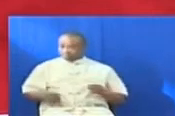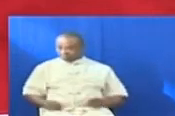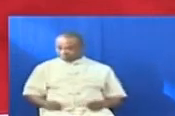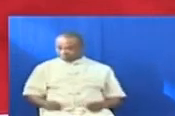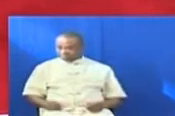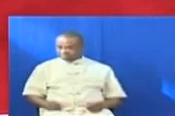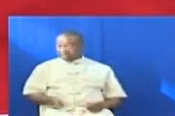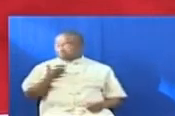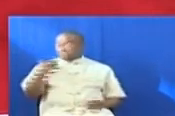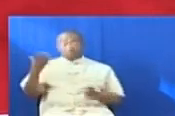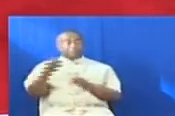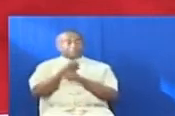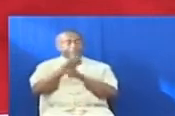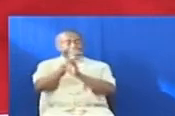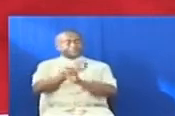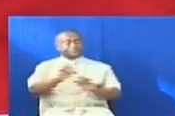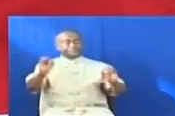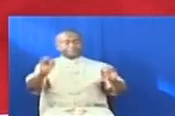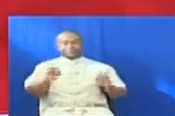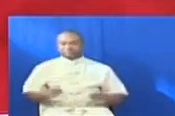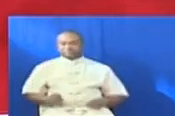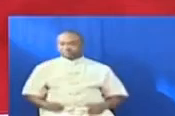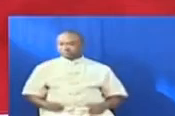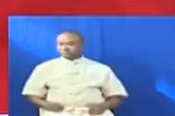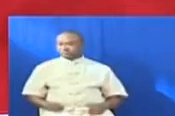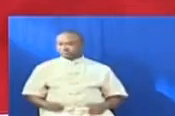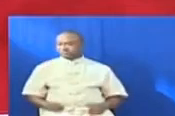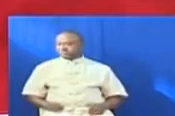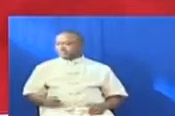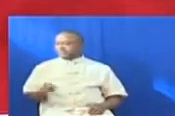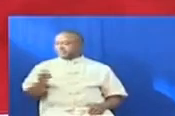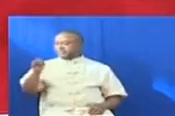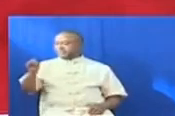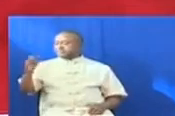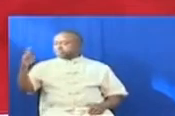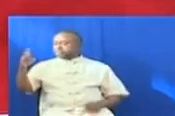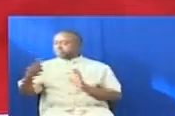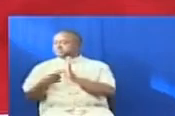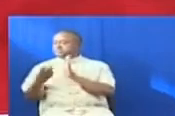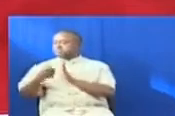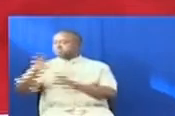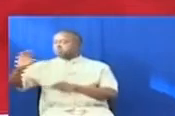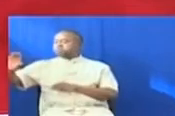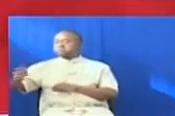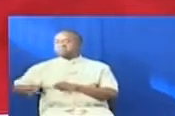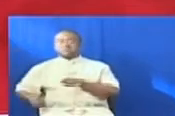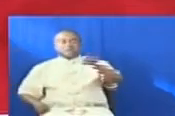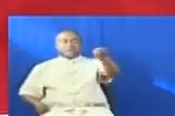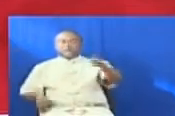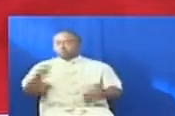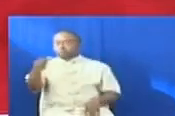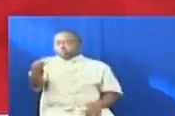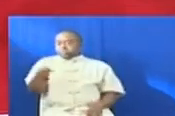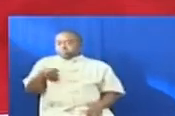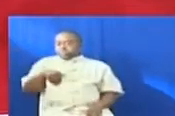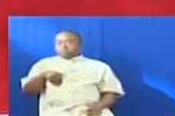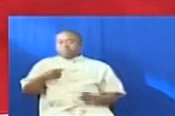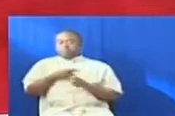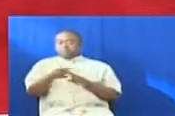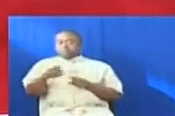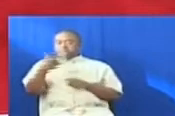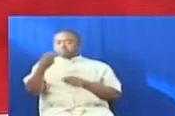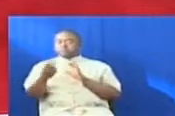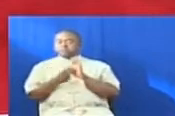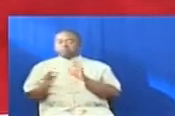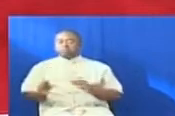556.8, hawakupata. Sasa unafaidisha halmashauri 26, unawanyima halmashauri